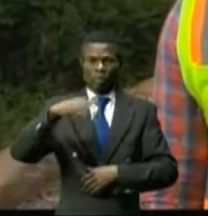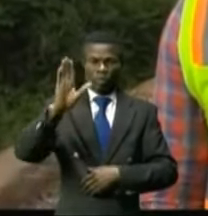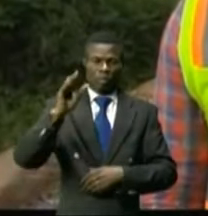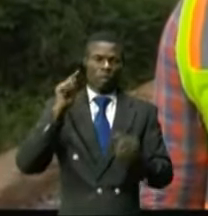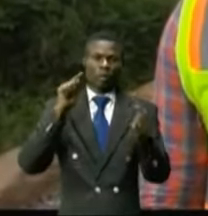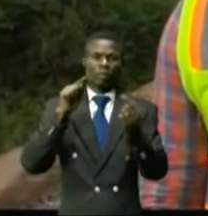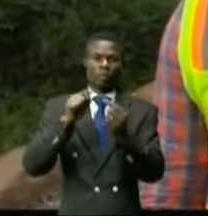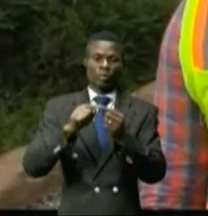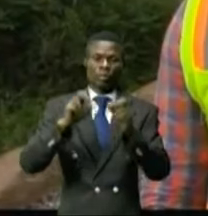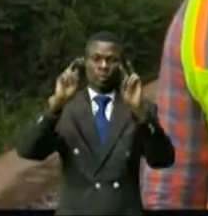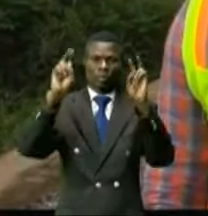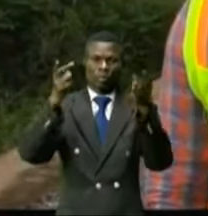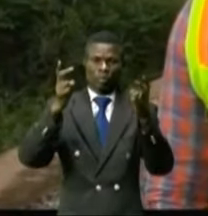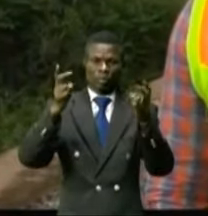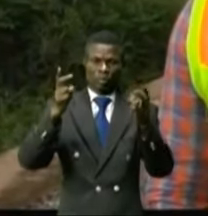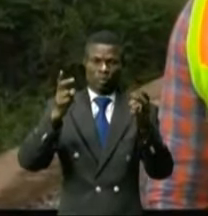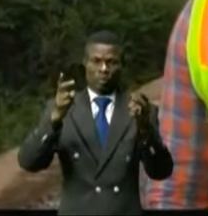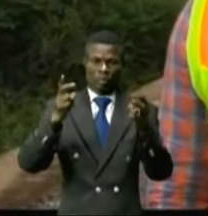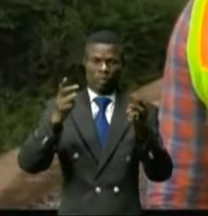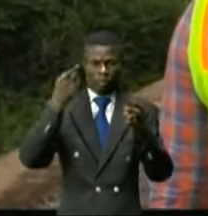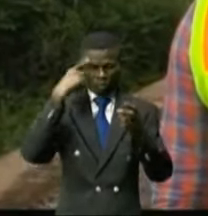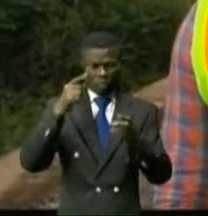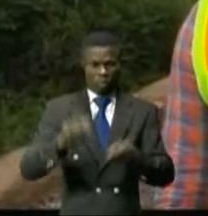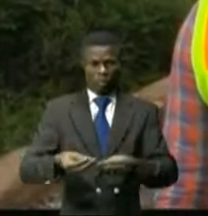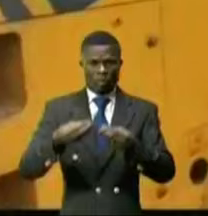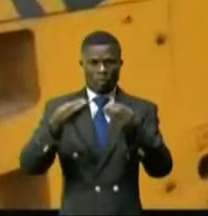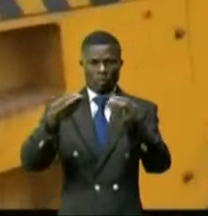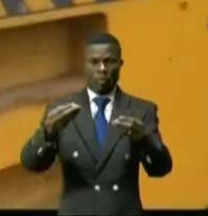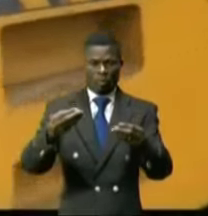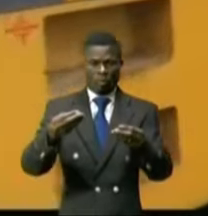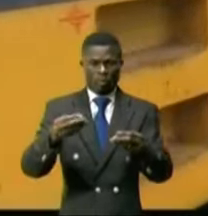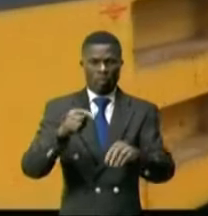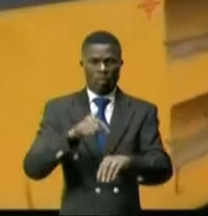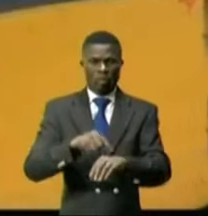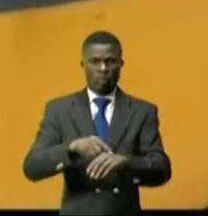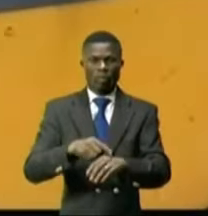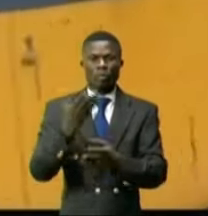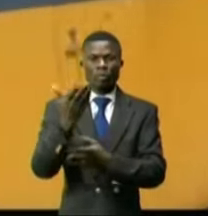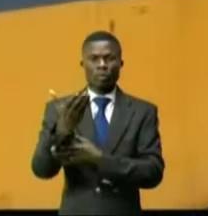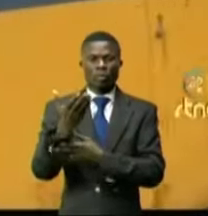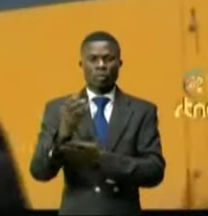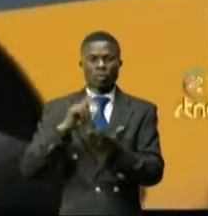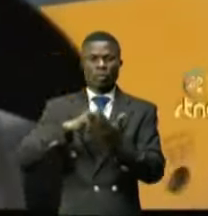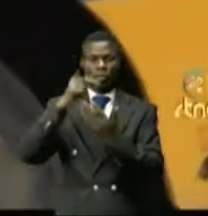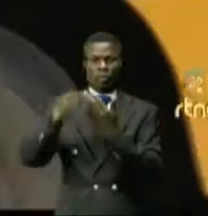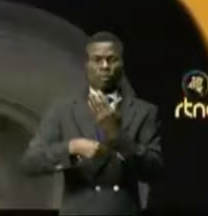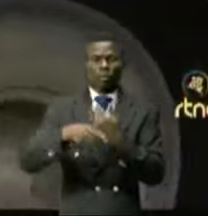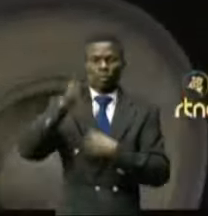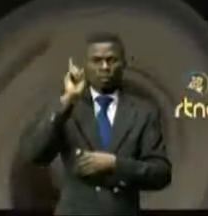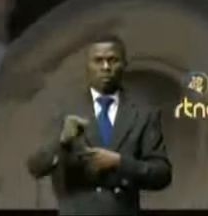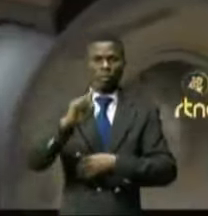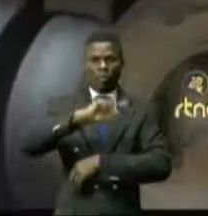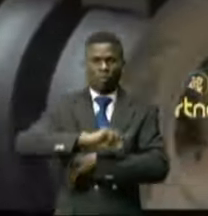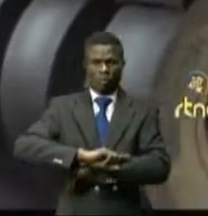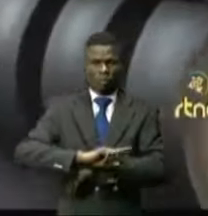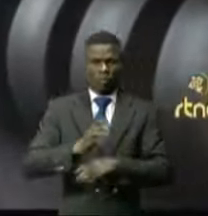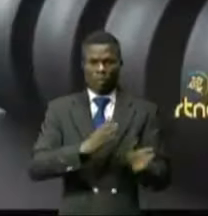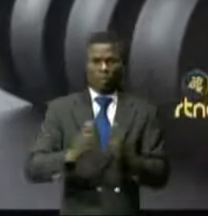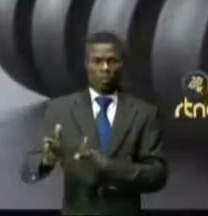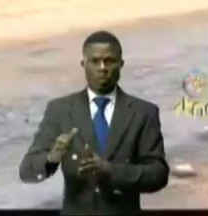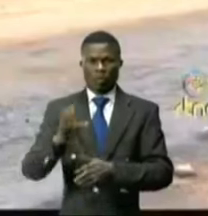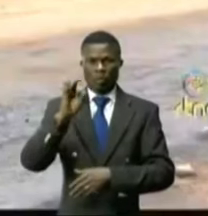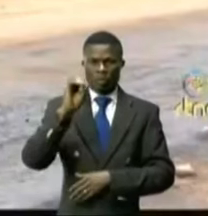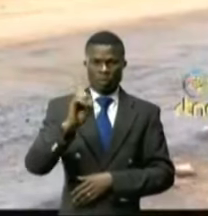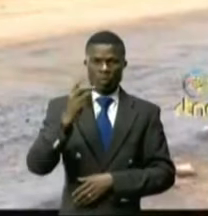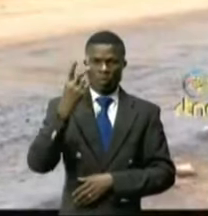vers la ville pour aussi se concentrer et faire des bons pas. Pour rappel, le programme de 100 jours prévoyait